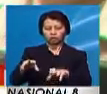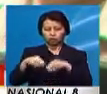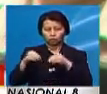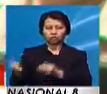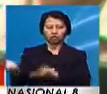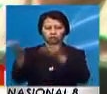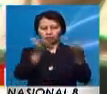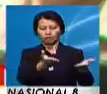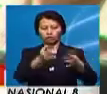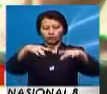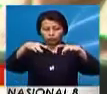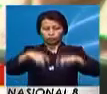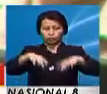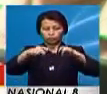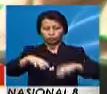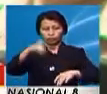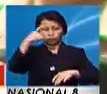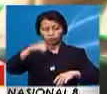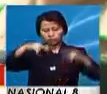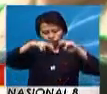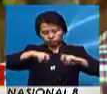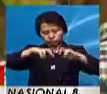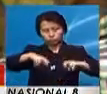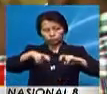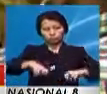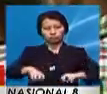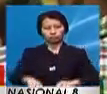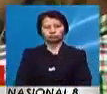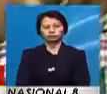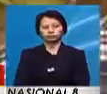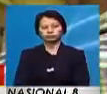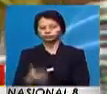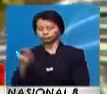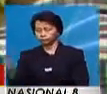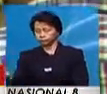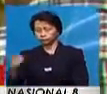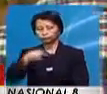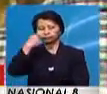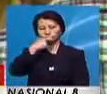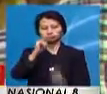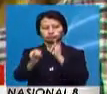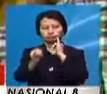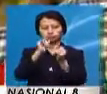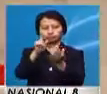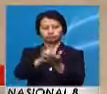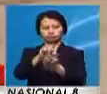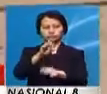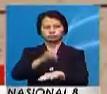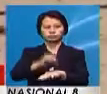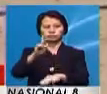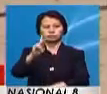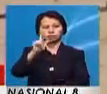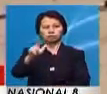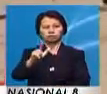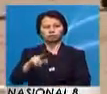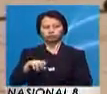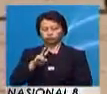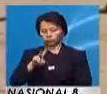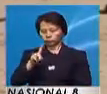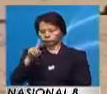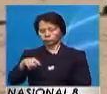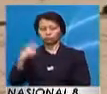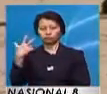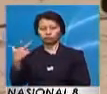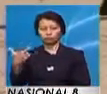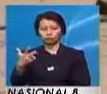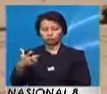it to Australia for further identification. Beliau menyatakannya dalam sidang media di Ibu Negara. Pada 21 Mac